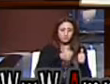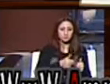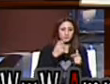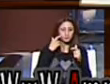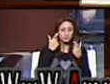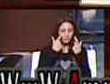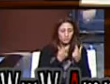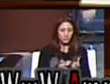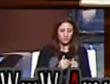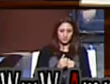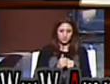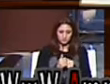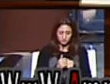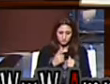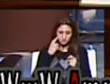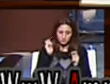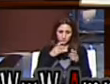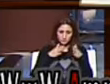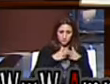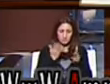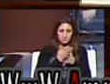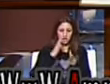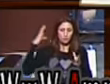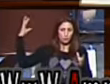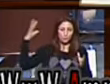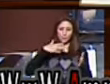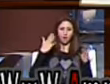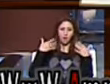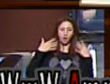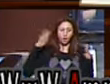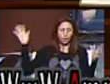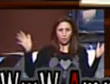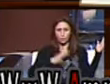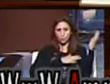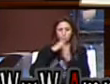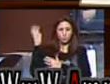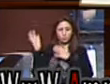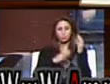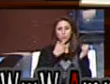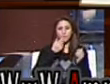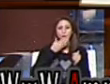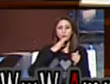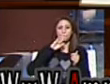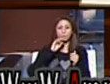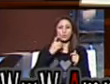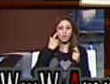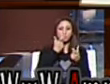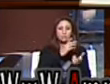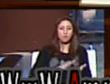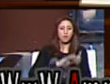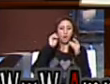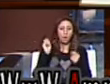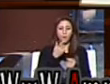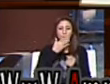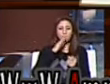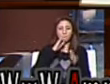في الاول جرفوا الطيار نتيجه سرعه الريح الشديده، لكن منذ لحظات ربنا سبحانه وتعالى لطف بيهم، واكثر من